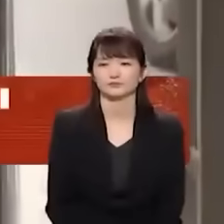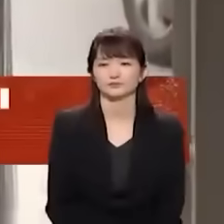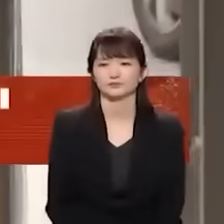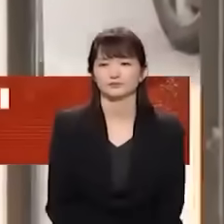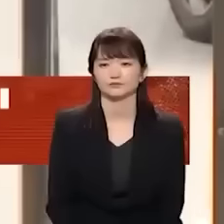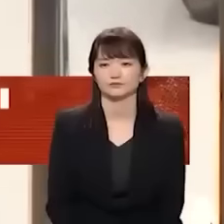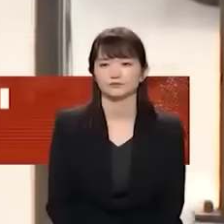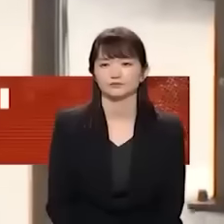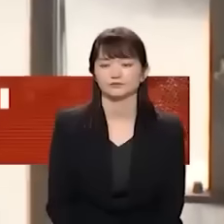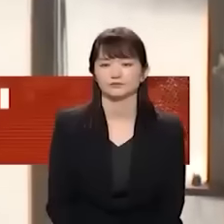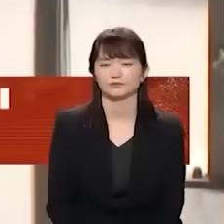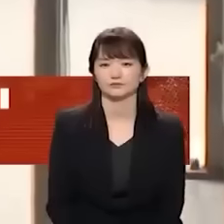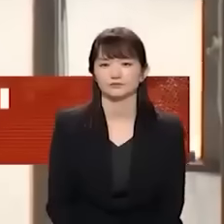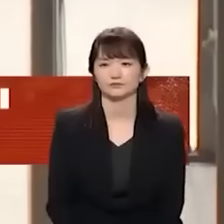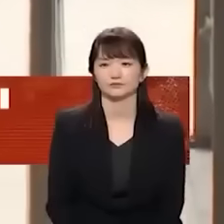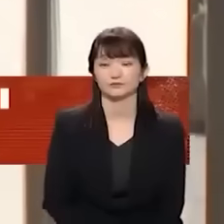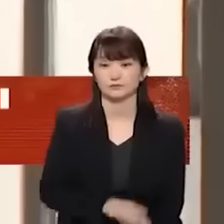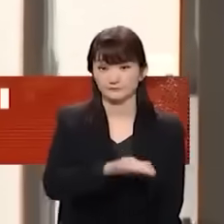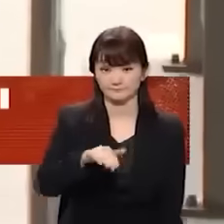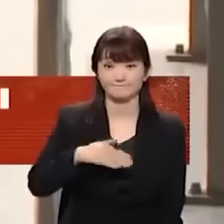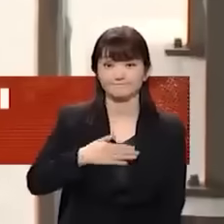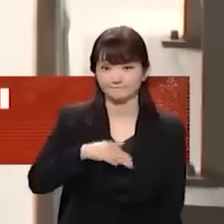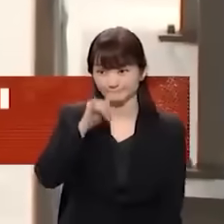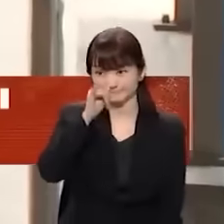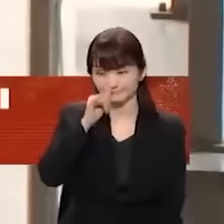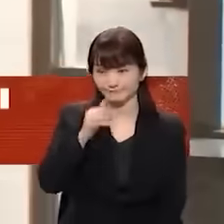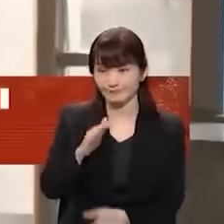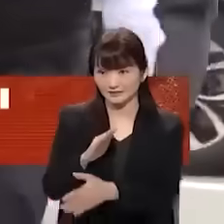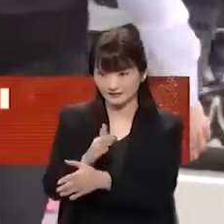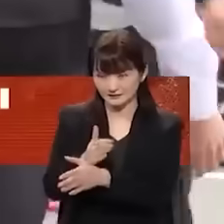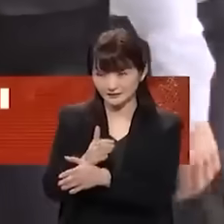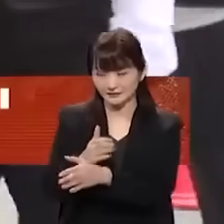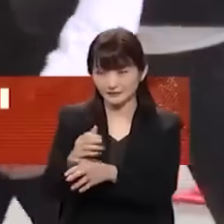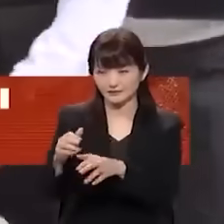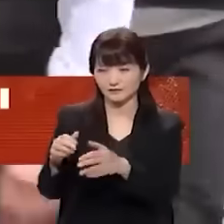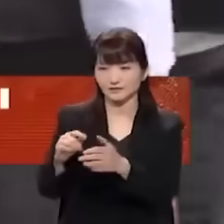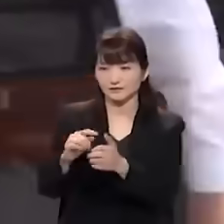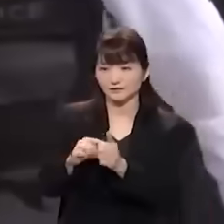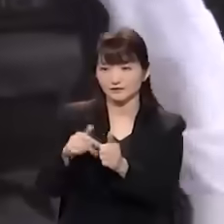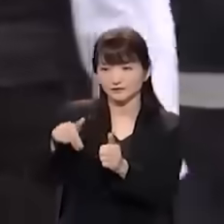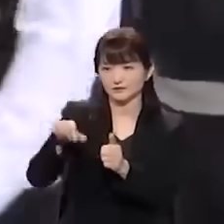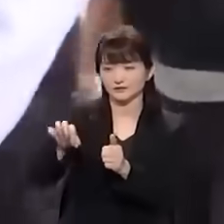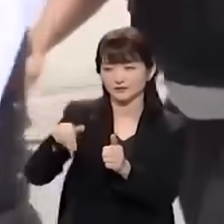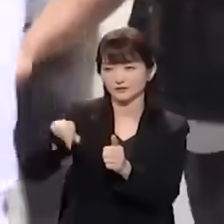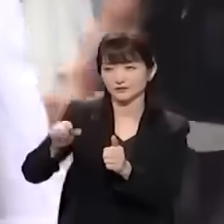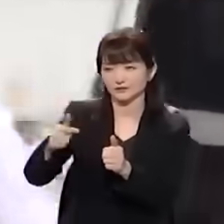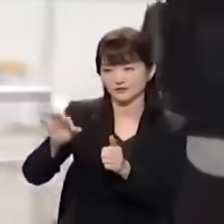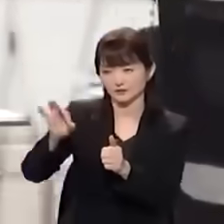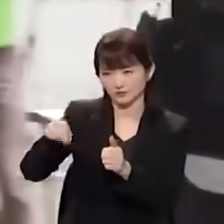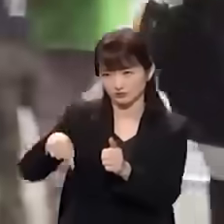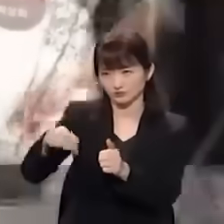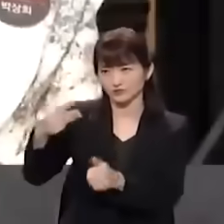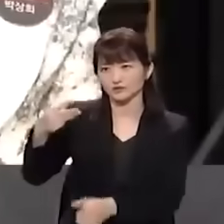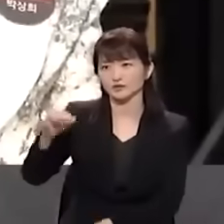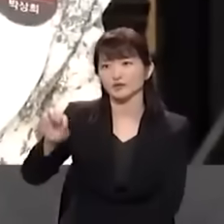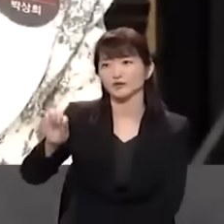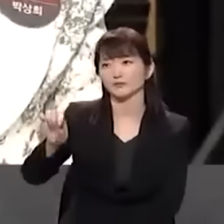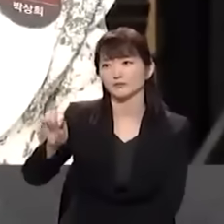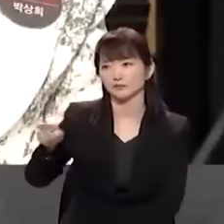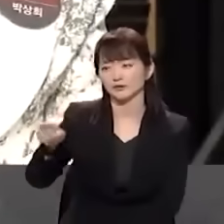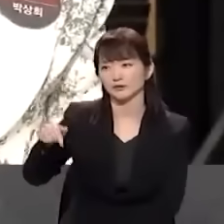저희가 뭐 알고 있었잖아요 개그맨 정찬우 씨하고 그 래퍼 길 씨 그 동석했던